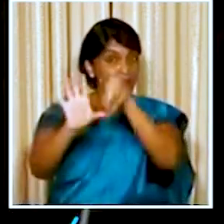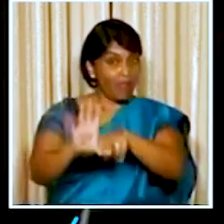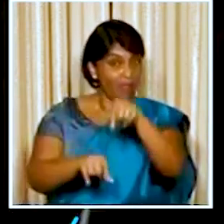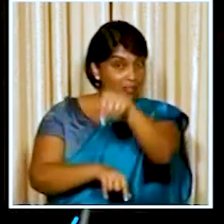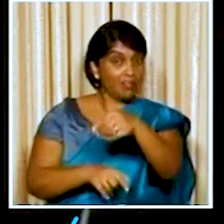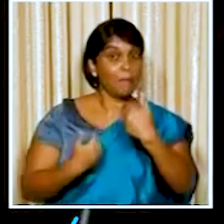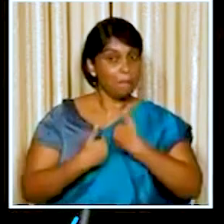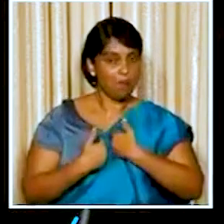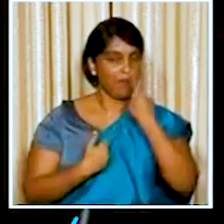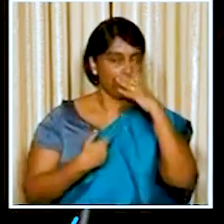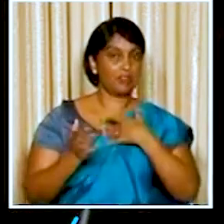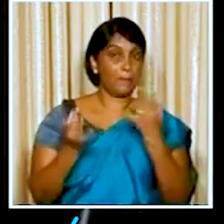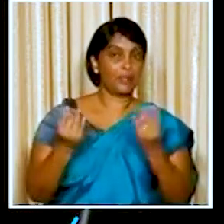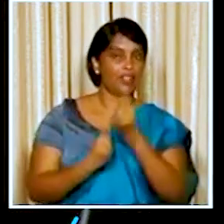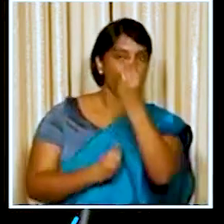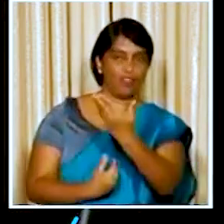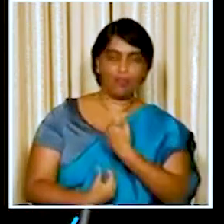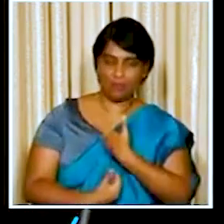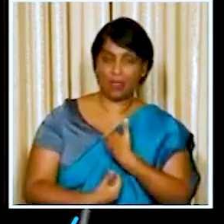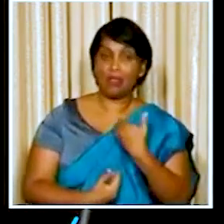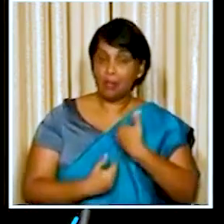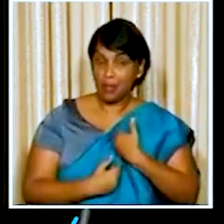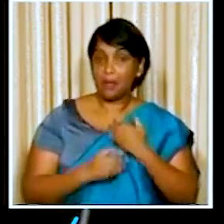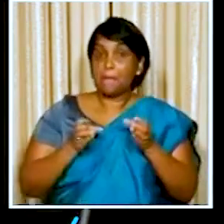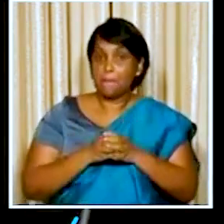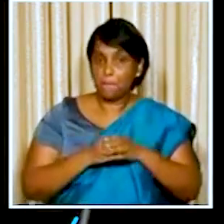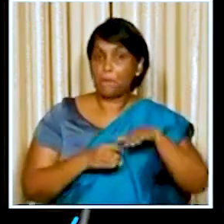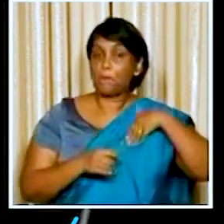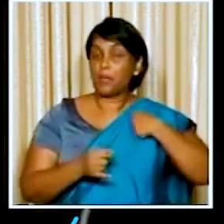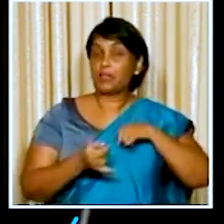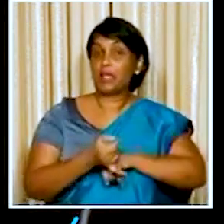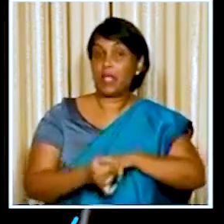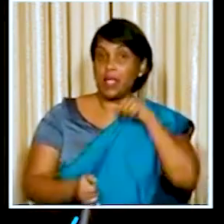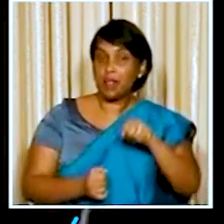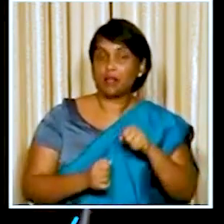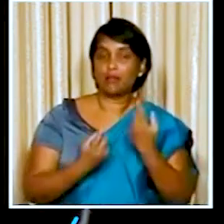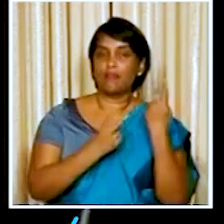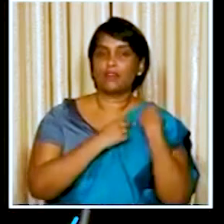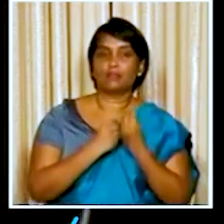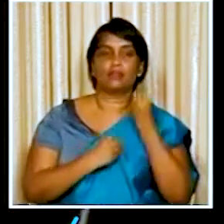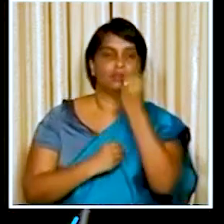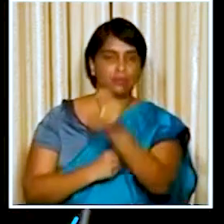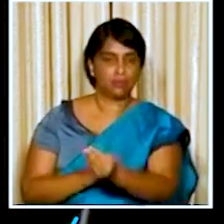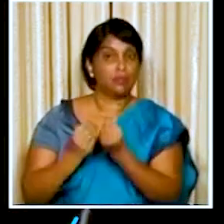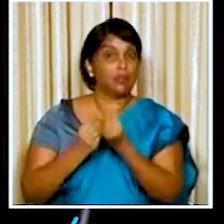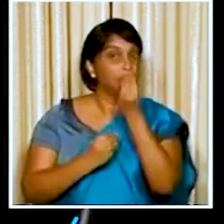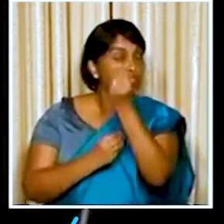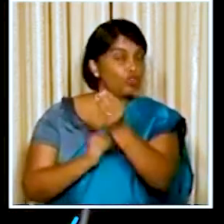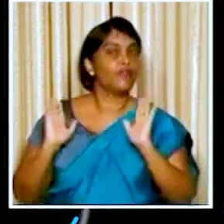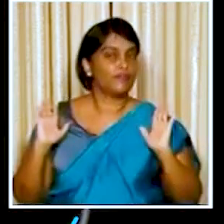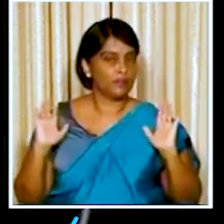ඉන්නේ මම හින්දා පින්නට. මොකද මම මේ පක්ෂයේ මහලේකම් හැටියට එතුමාට ඒක පැවරුවා. පැවරුවා